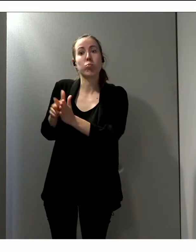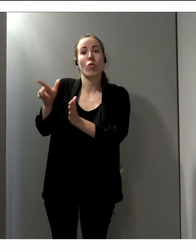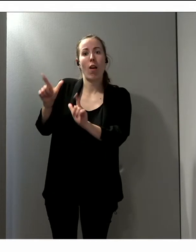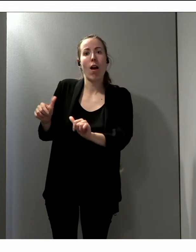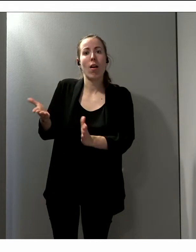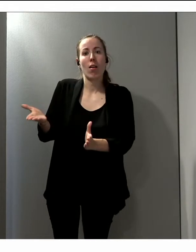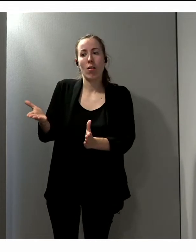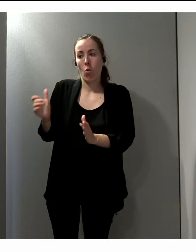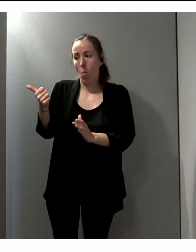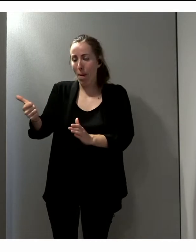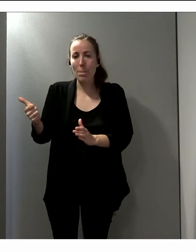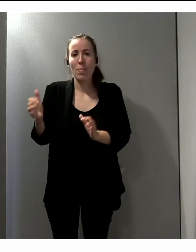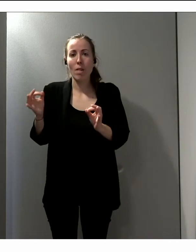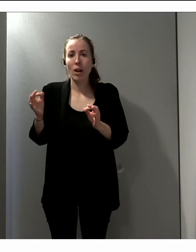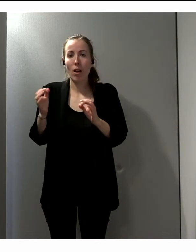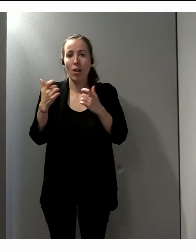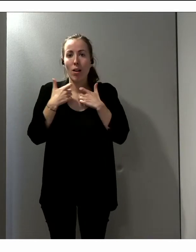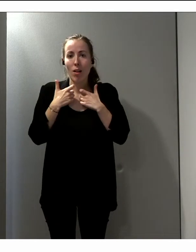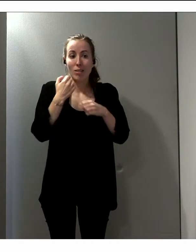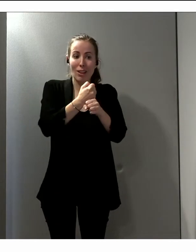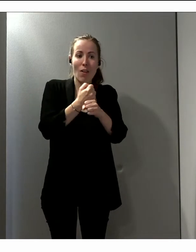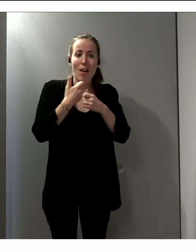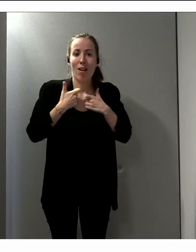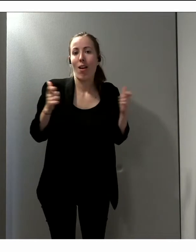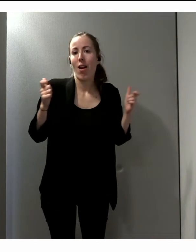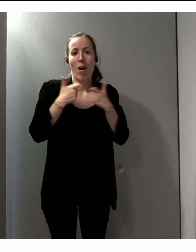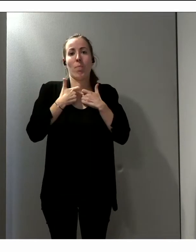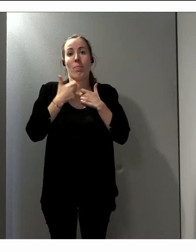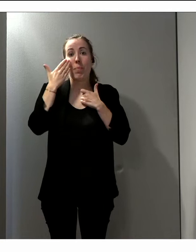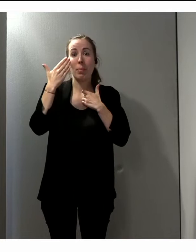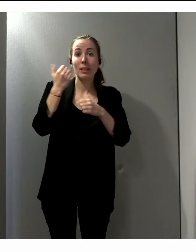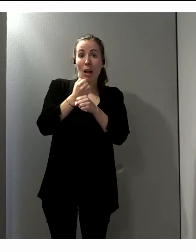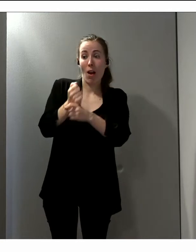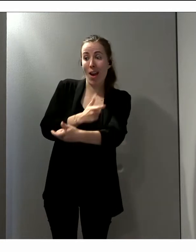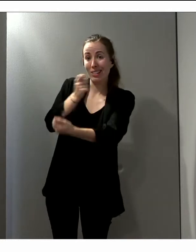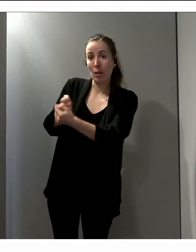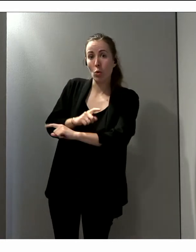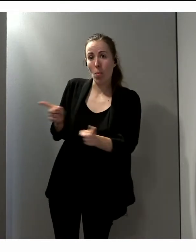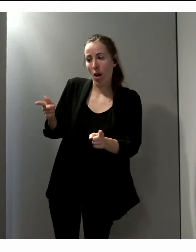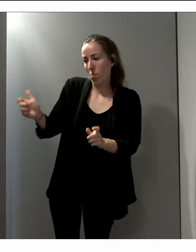pas d'accéder au travail si ce n'est pas un travail adapté.